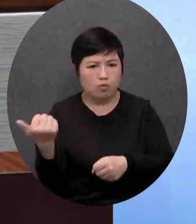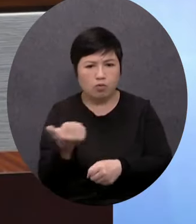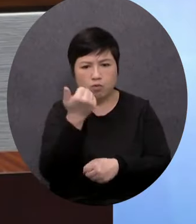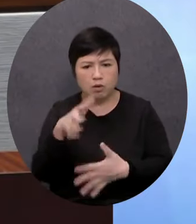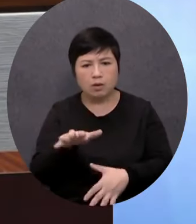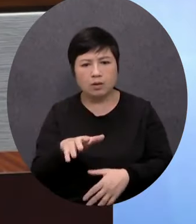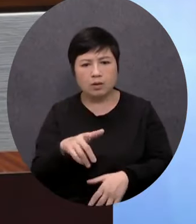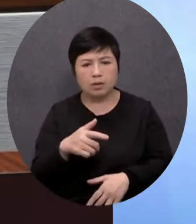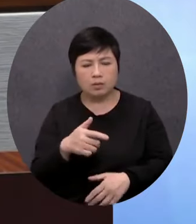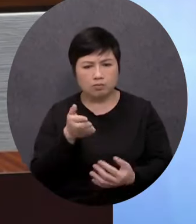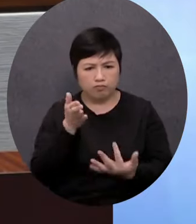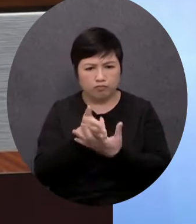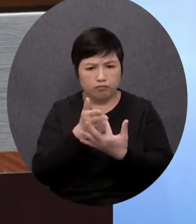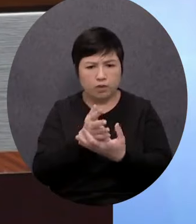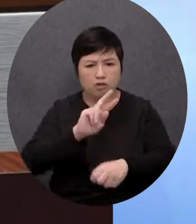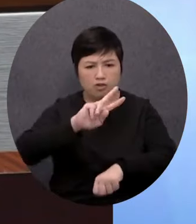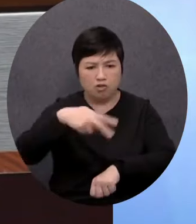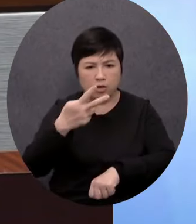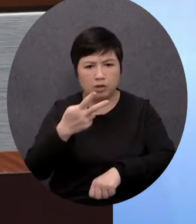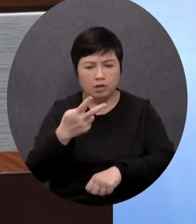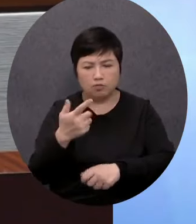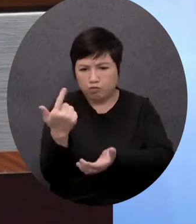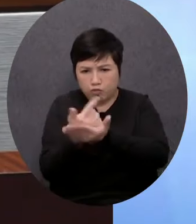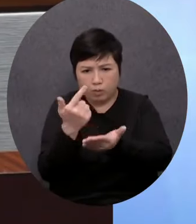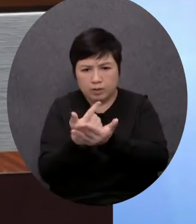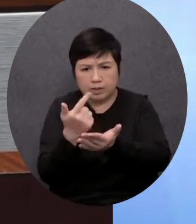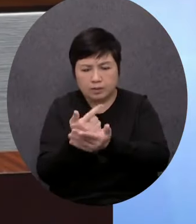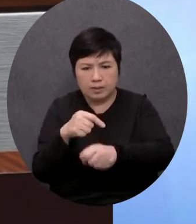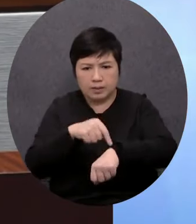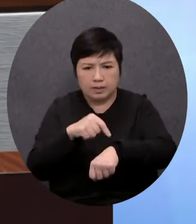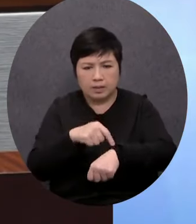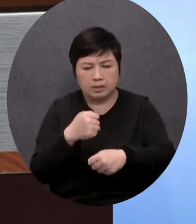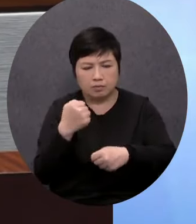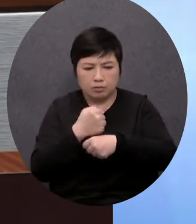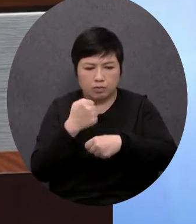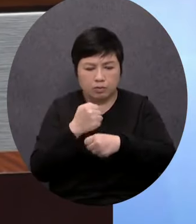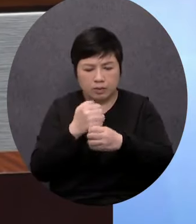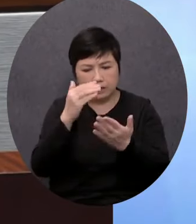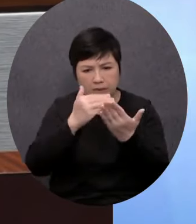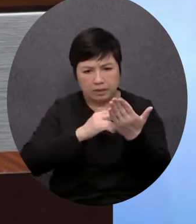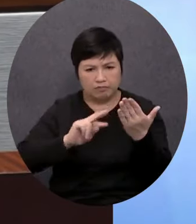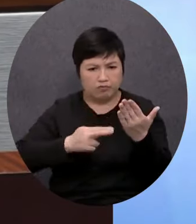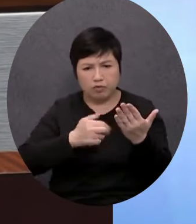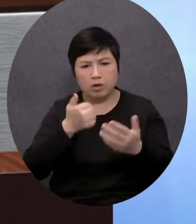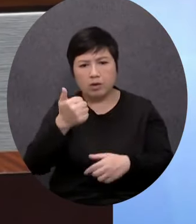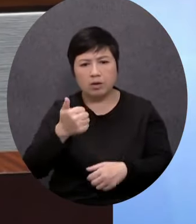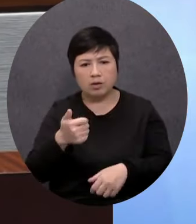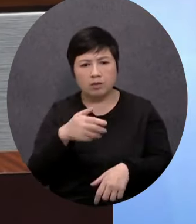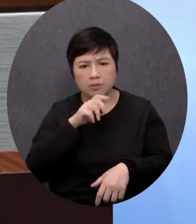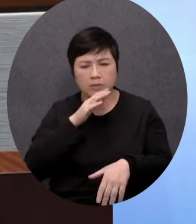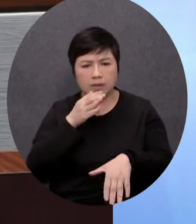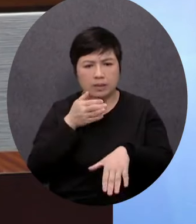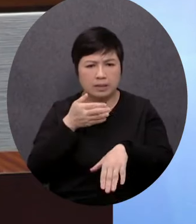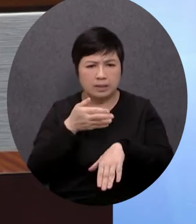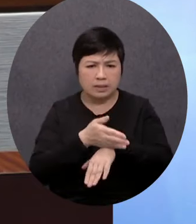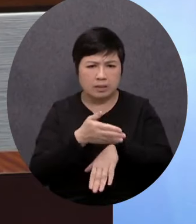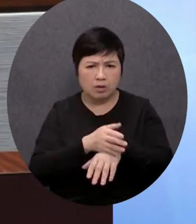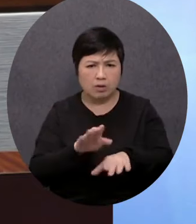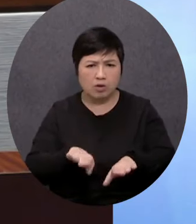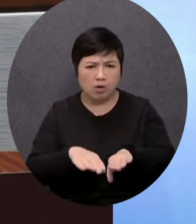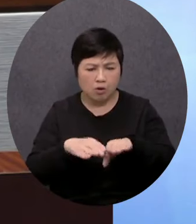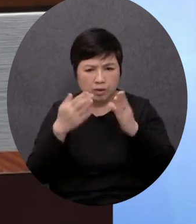我哋都會爭取咧喺兩小時黃金時段裏邊點樣喺個工序上面更加優化啦。咁至於你話我哋遲啲